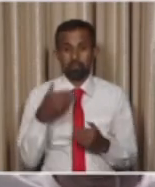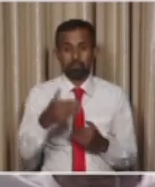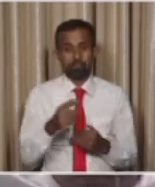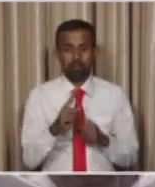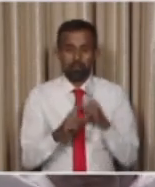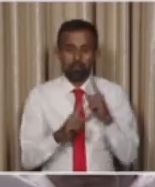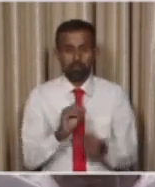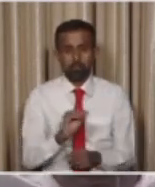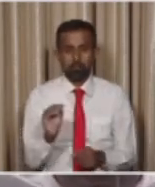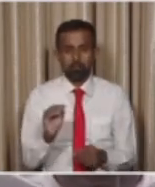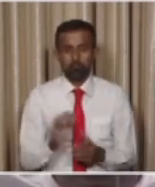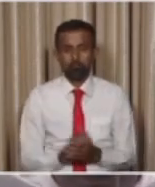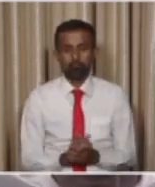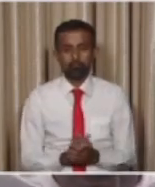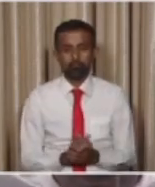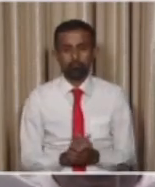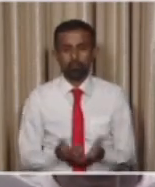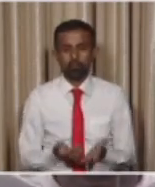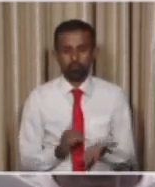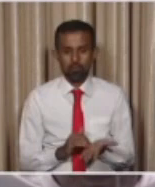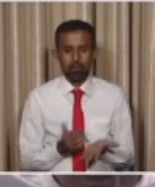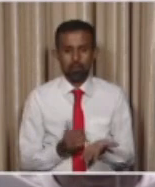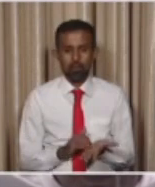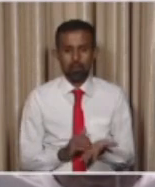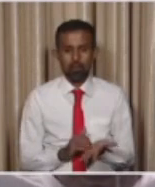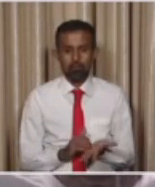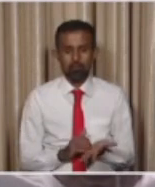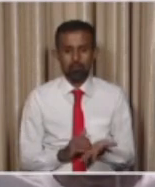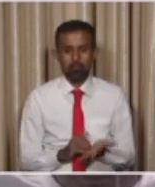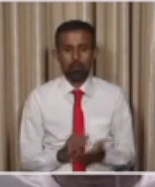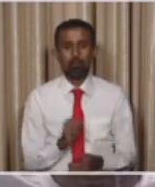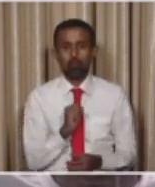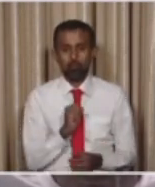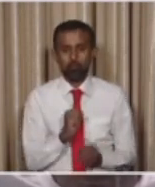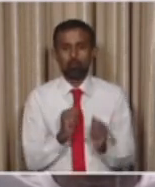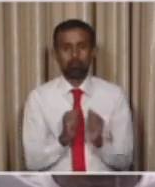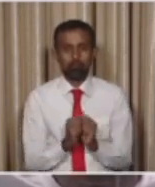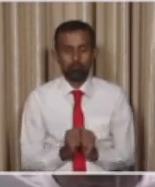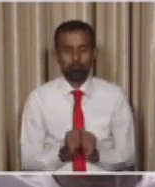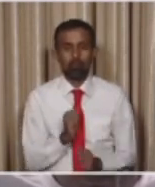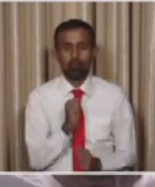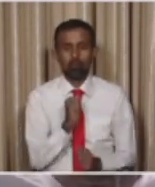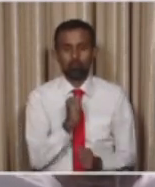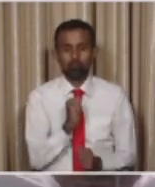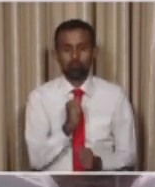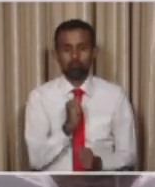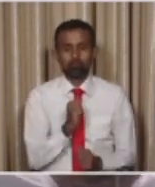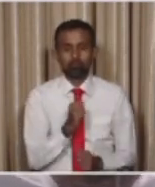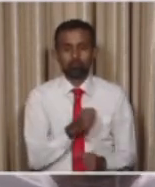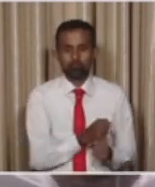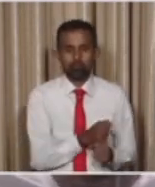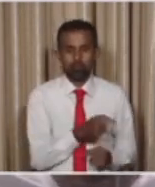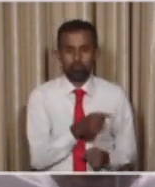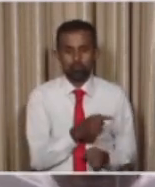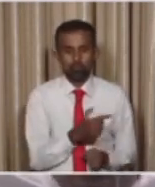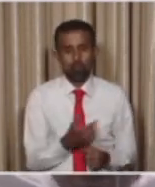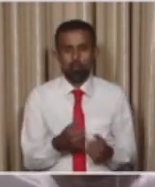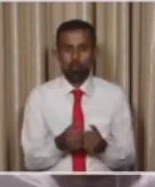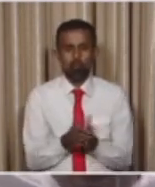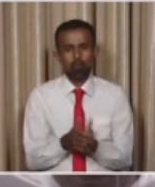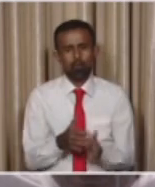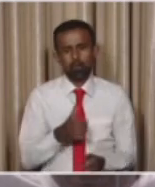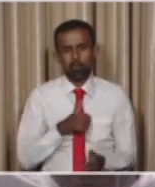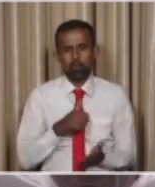කරමු. විශේෂයෙන්ම මේක නැවතත් මේ කාරණාව කොහොමද කරන්න කටයුතු කරන්නේ විශේෂයෙන්ම ආණ්ඩුවට ඕන තීන්දුවක් ගන්න